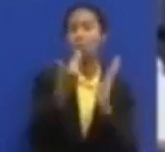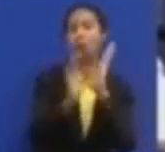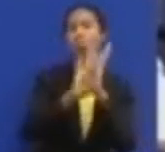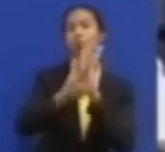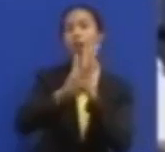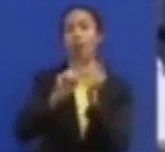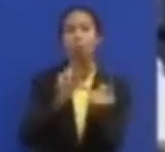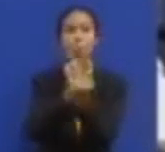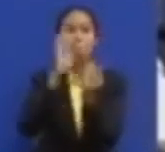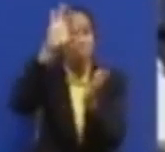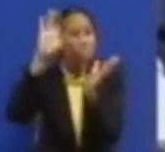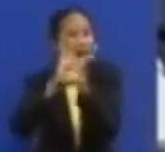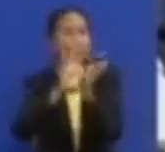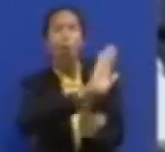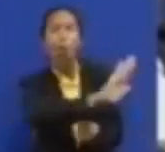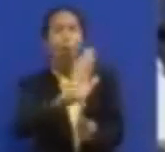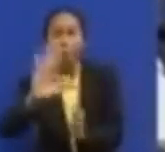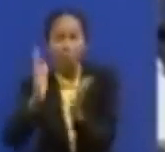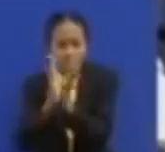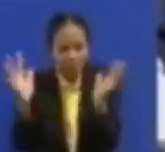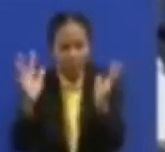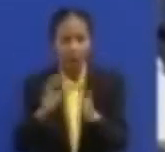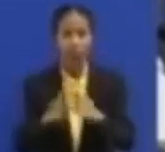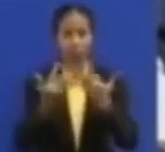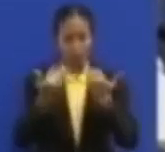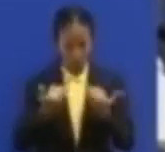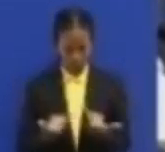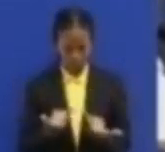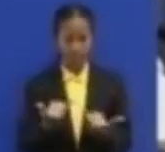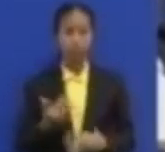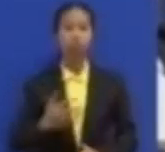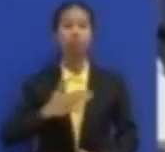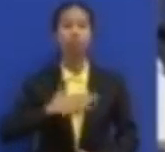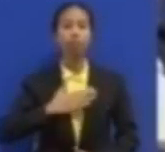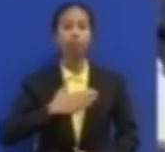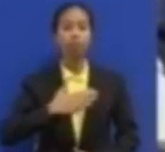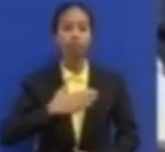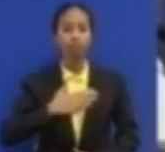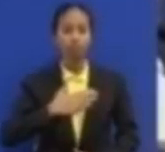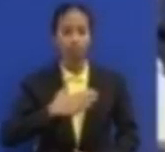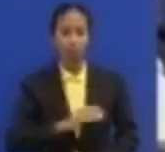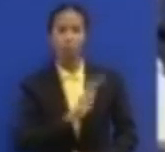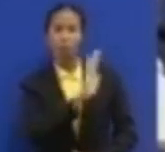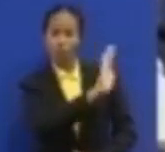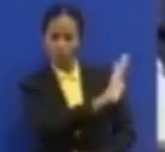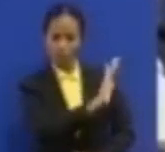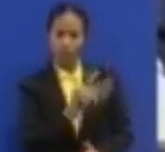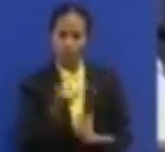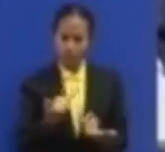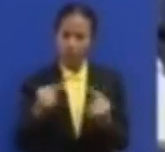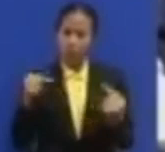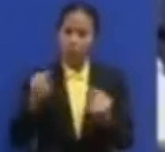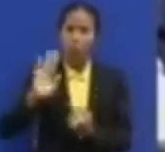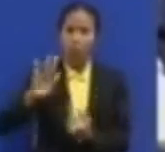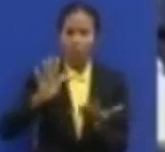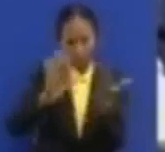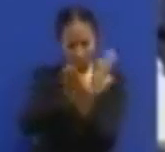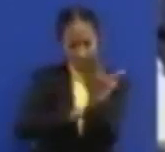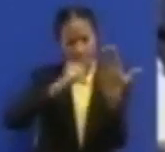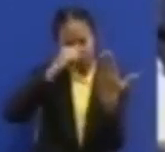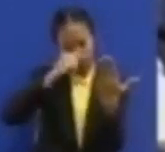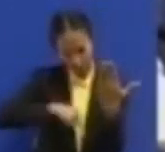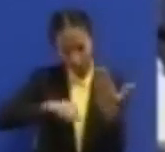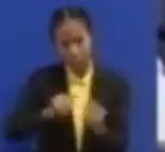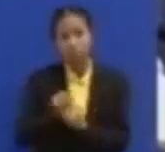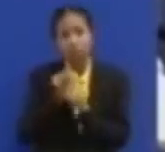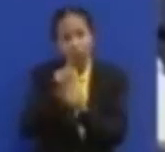มจะบอกท่านว่าวันนี้ครับเป็นประวัติศาสตร์ของท่านและเป็นประวัติศาสตร์ของชาติในการที่ท่านจะใช้ระเบียบวาระต่อไ